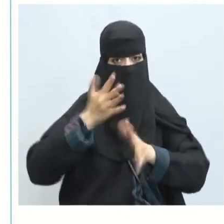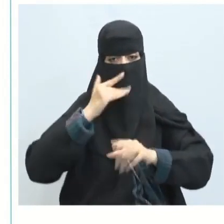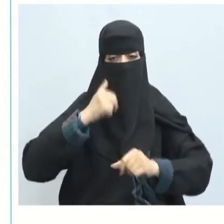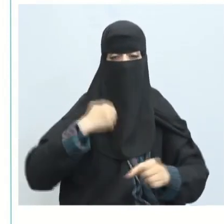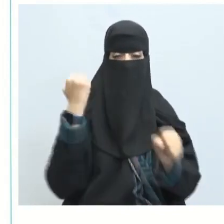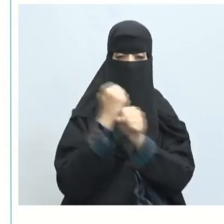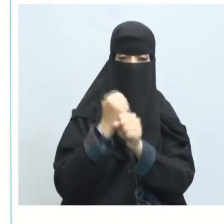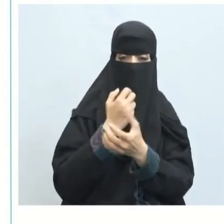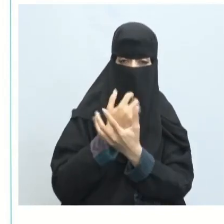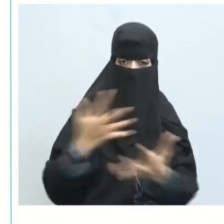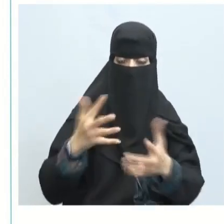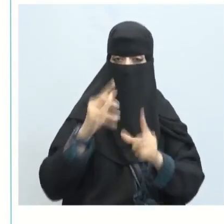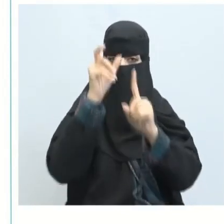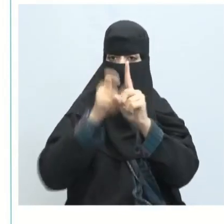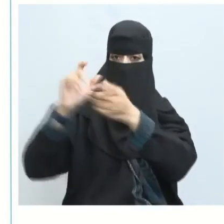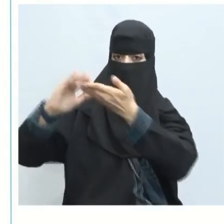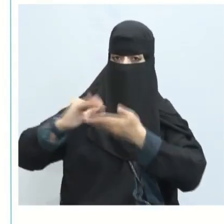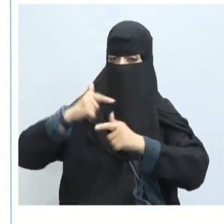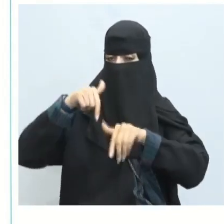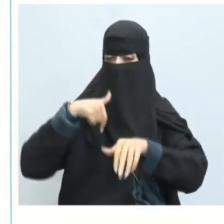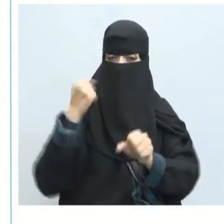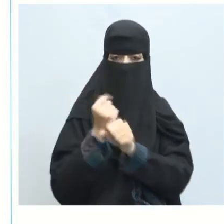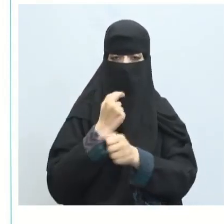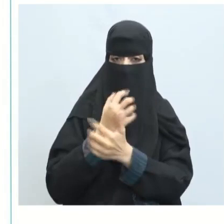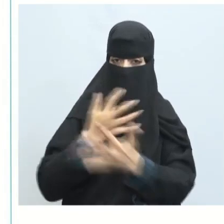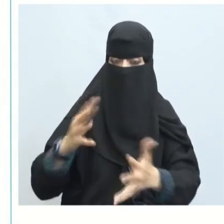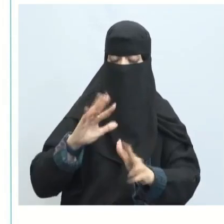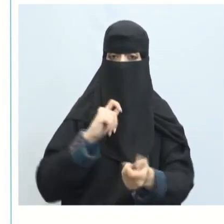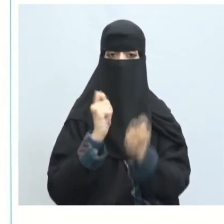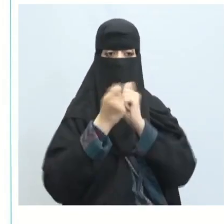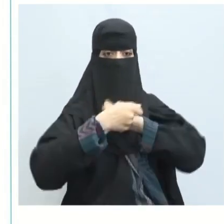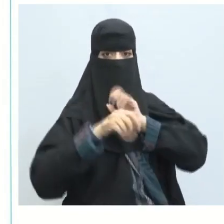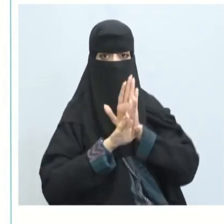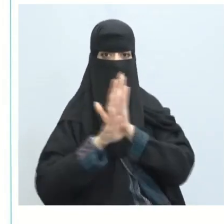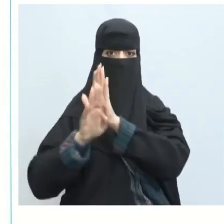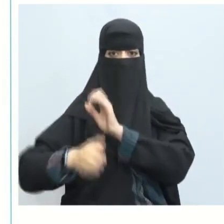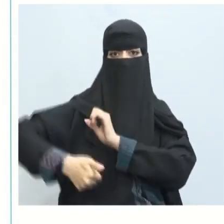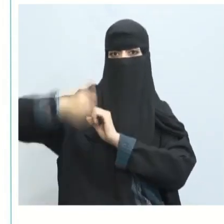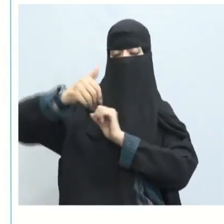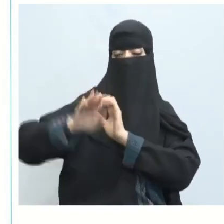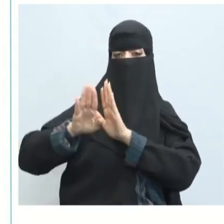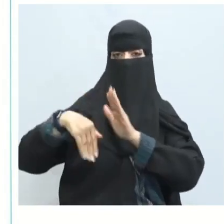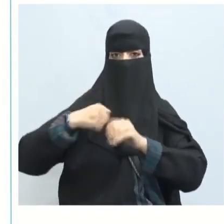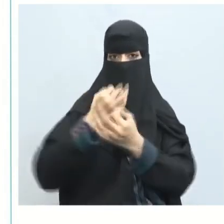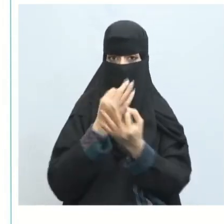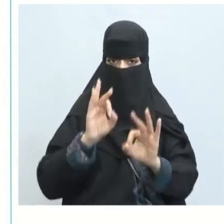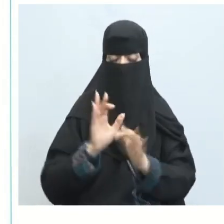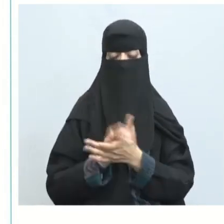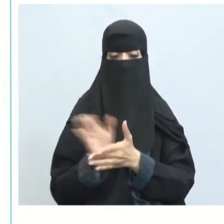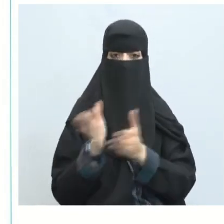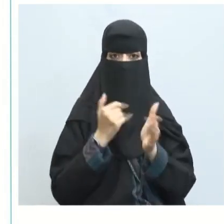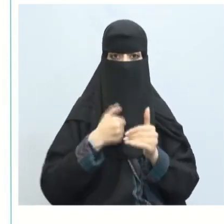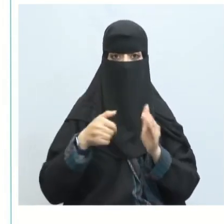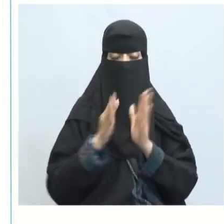عمل كسكرتير كيف نحول هذا الضغوط الى شيء ايجابي يحفزنا نحو النجاح او اداء العمل